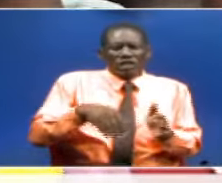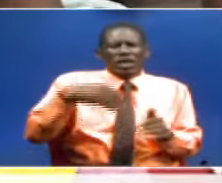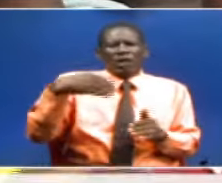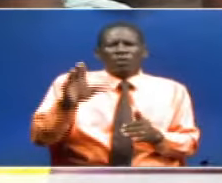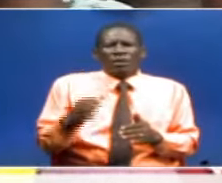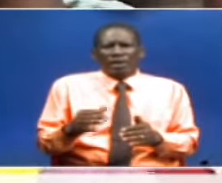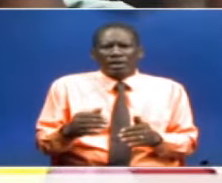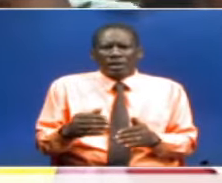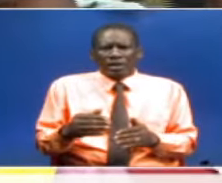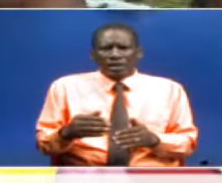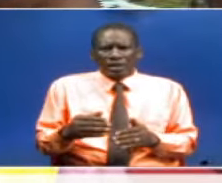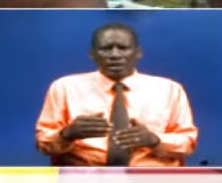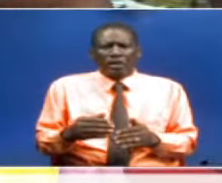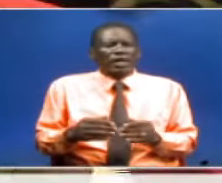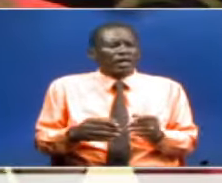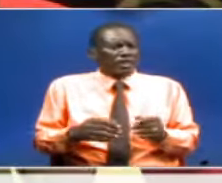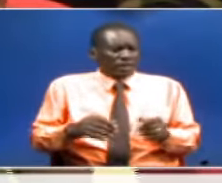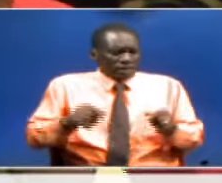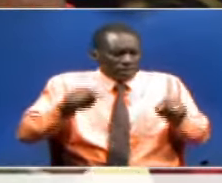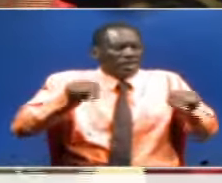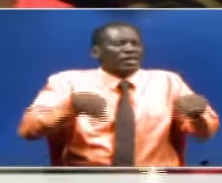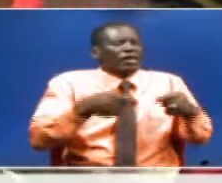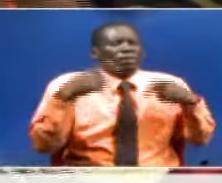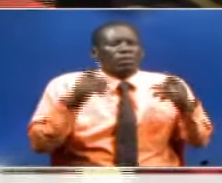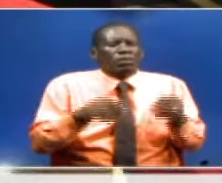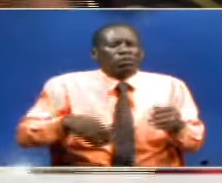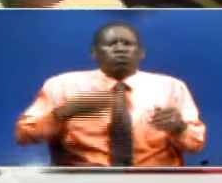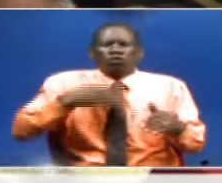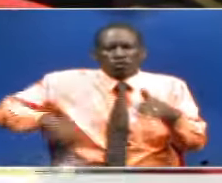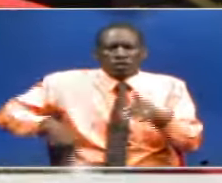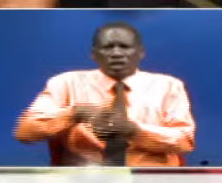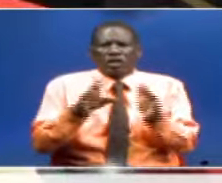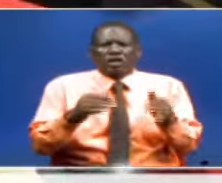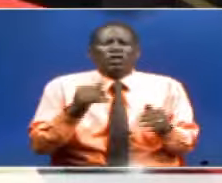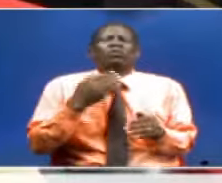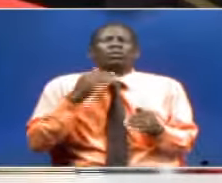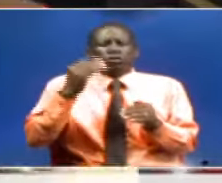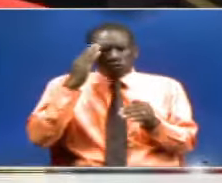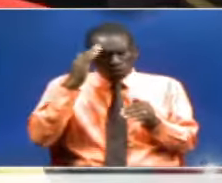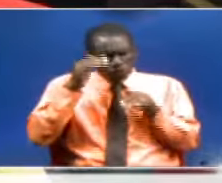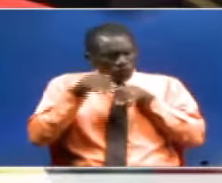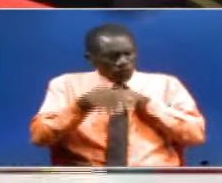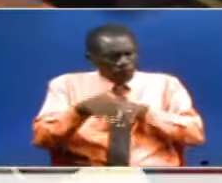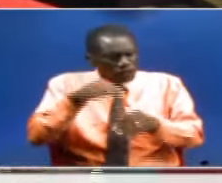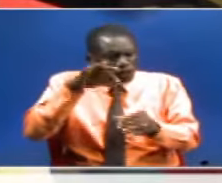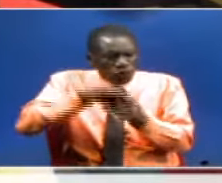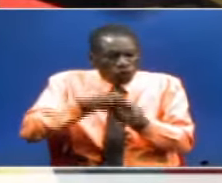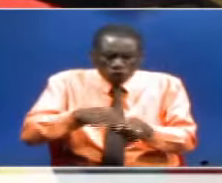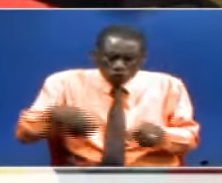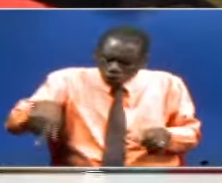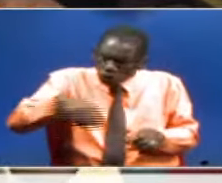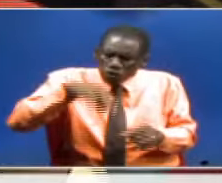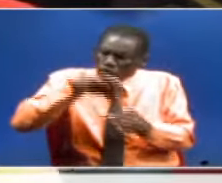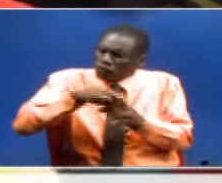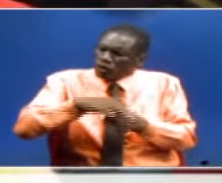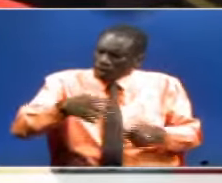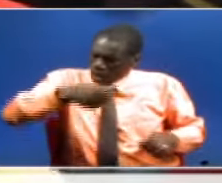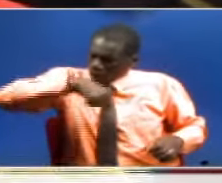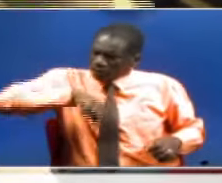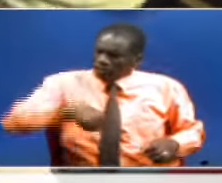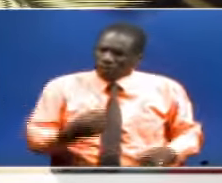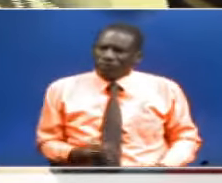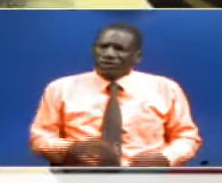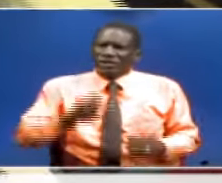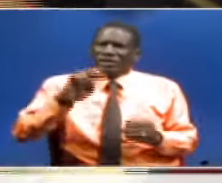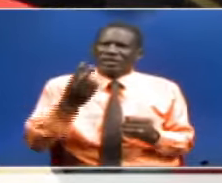ikifukuzwa inakuta hao watu wanaifukuza. Tunataka kujua ni fisi ilichaguana ama ni sisi tulichaguana. Ya pili ni